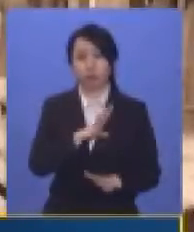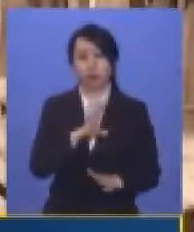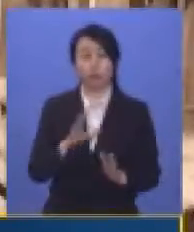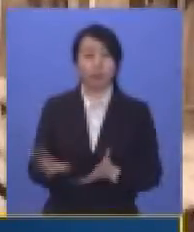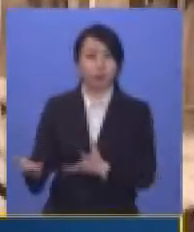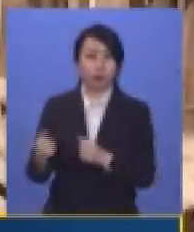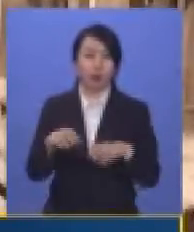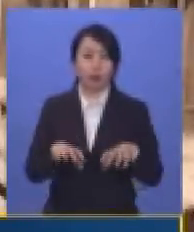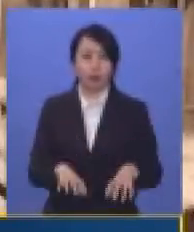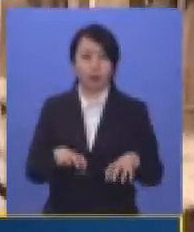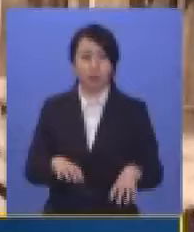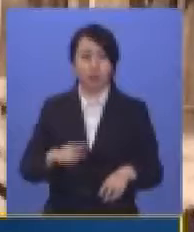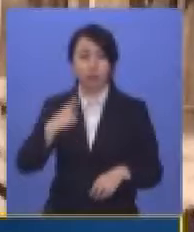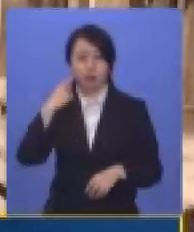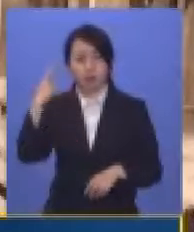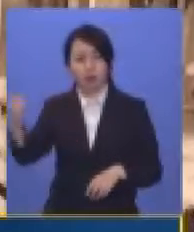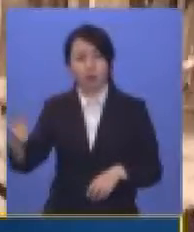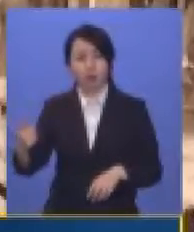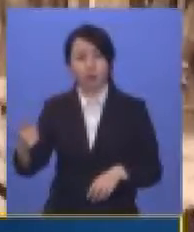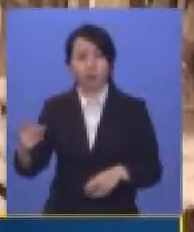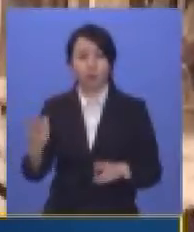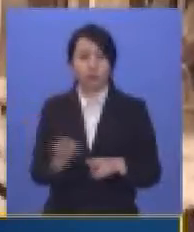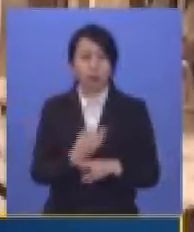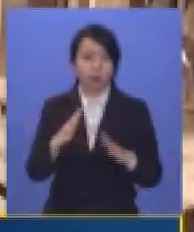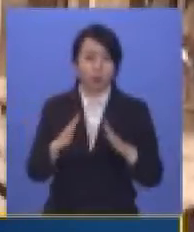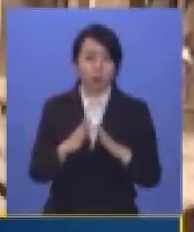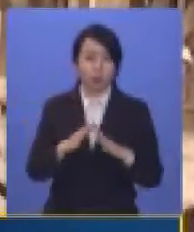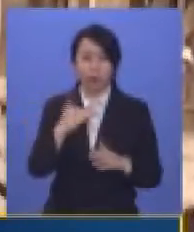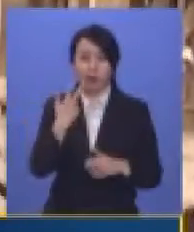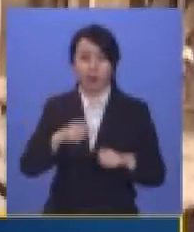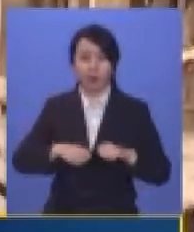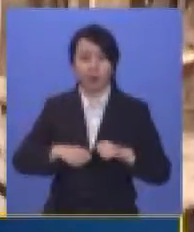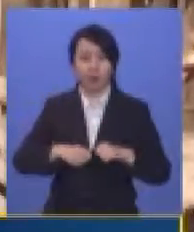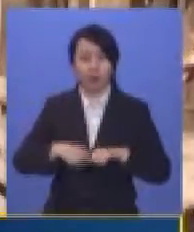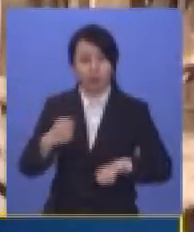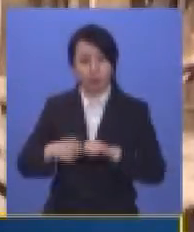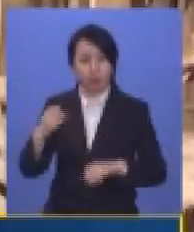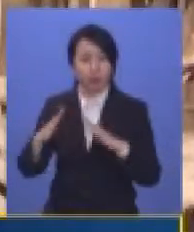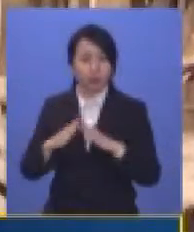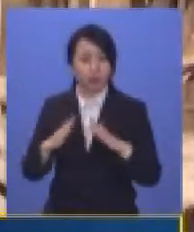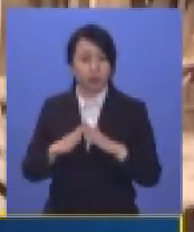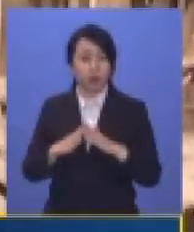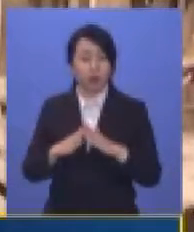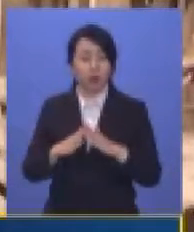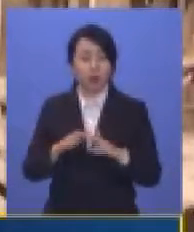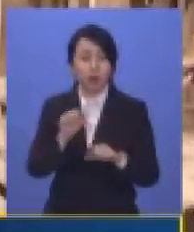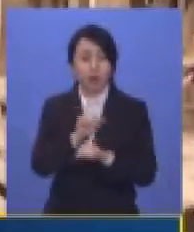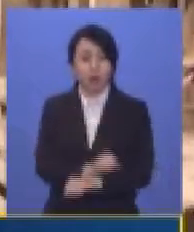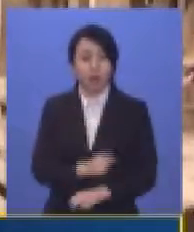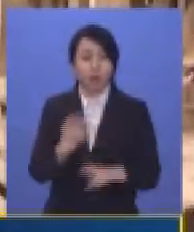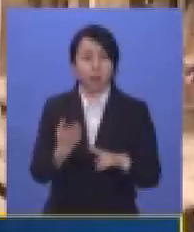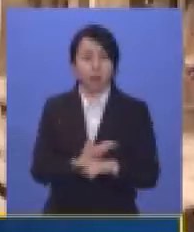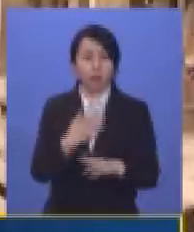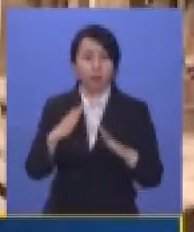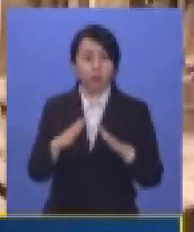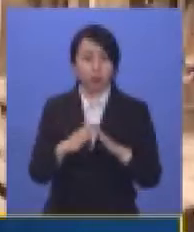брали собак с промзоны, где-то там, ну, бездомных. Когда пошел снос, прям активно, такой большой снос частного сектора,